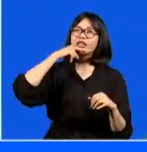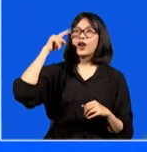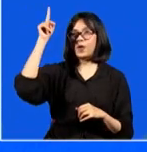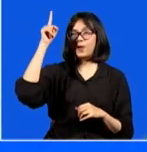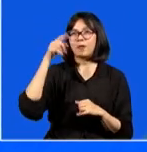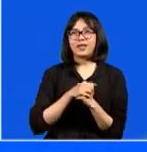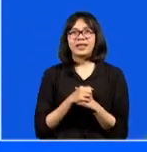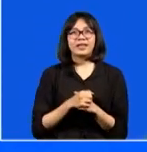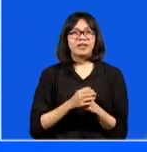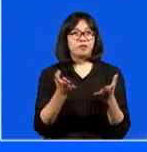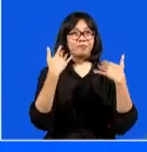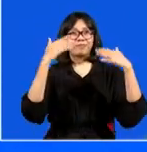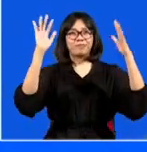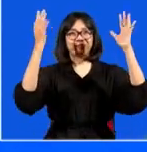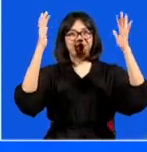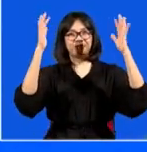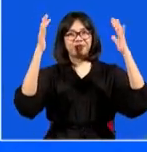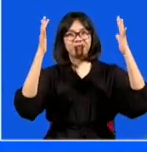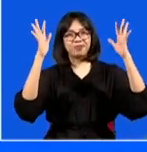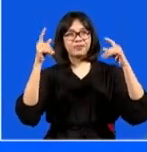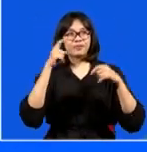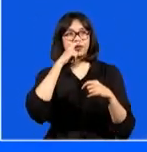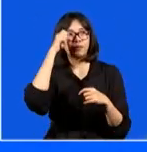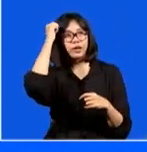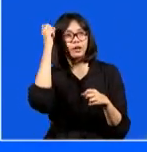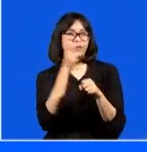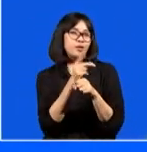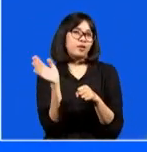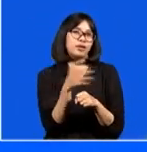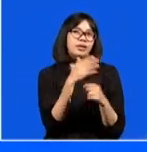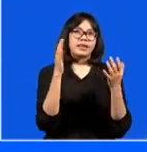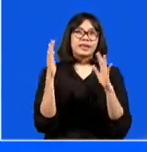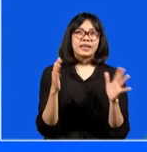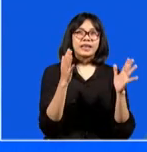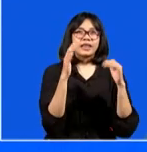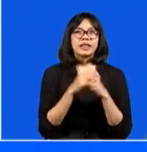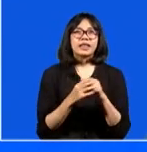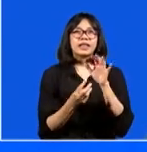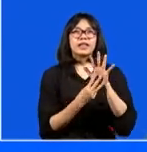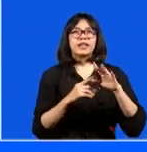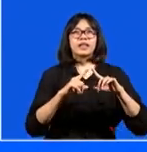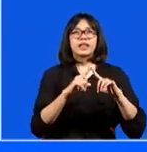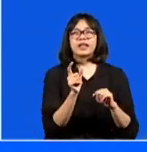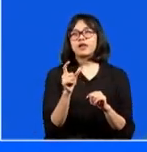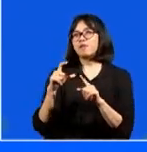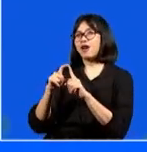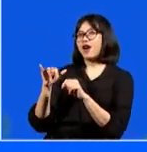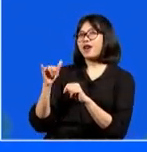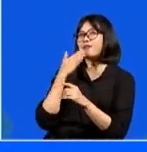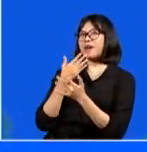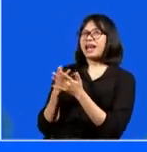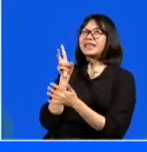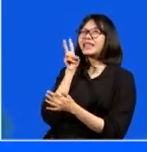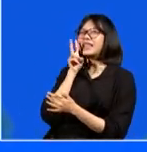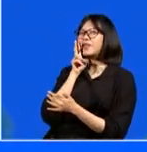Berikan semangat dan Tepuk tangan untuk kita semua serta bapak ibu guru yang hadir Makasih juga mau diayunda lebaran